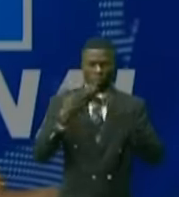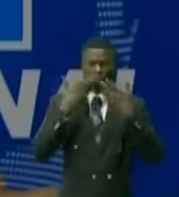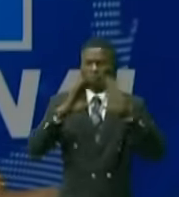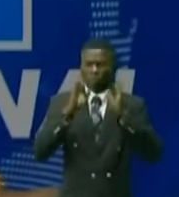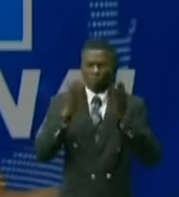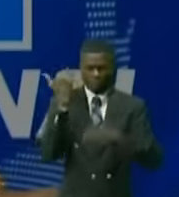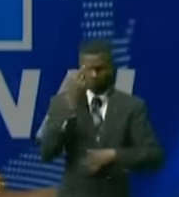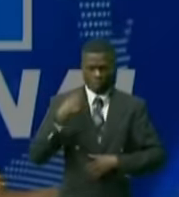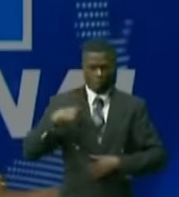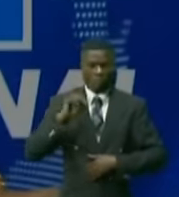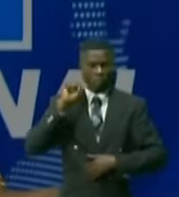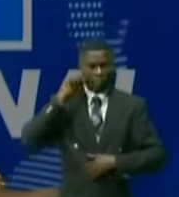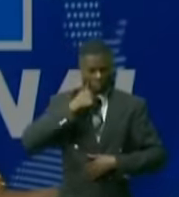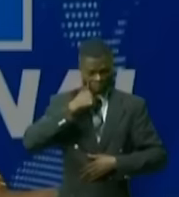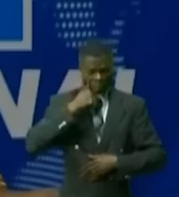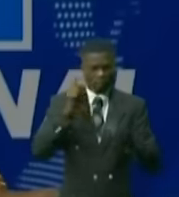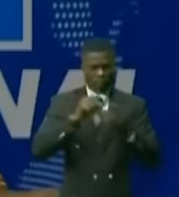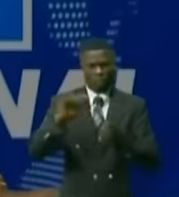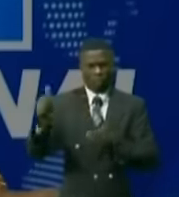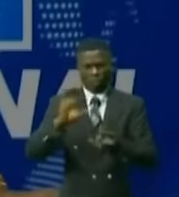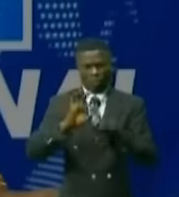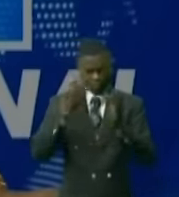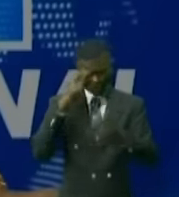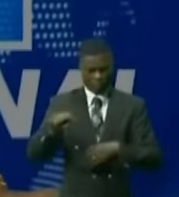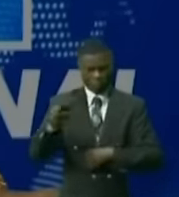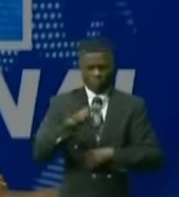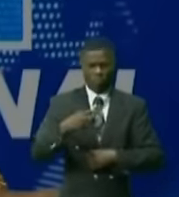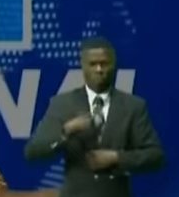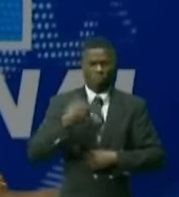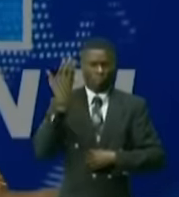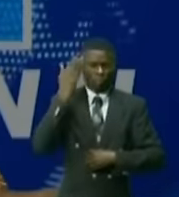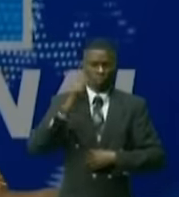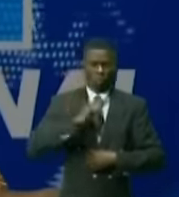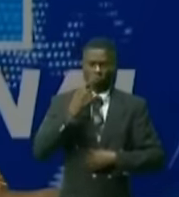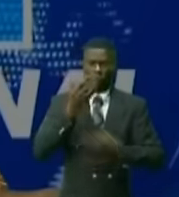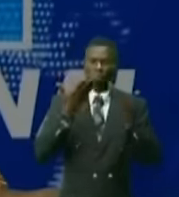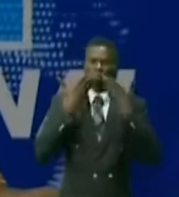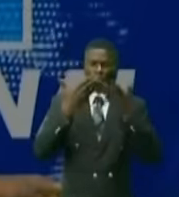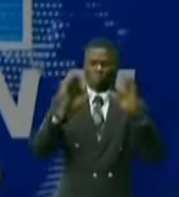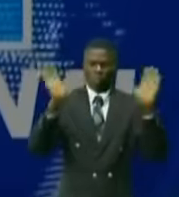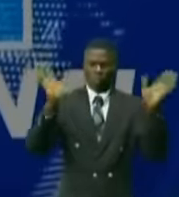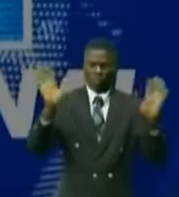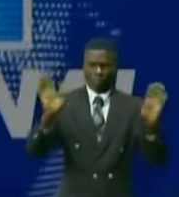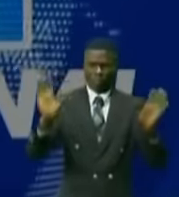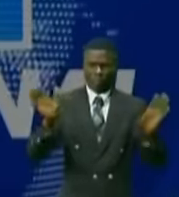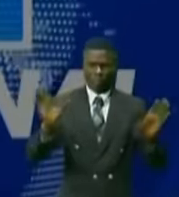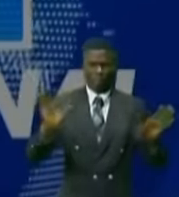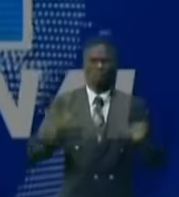Demain, vous retrouvez Sandra Nyangui pour une autre édition d'information. D'ici là, portez-vous bien. Au revoir.